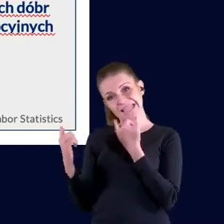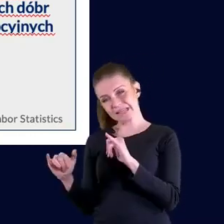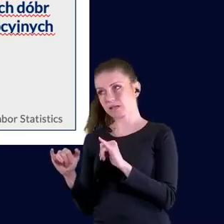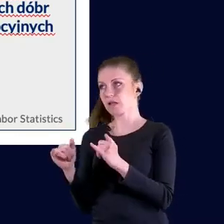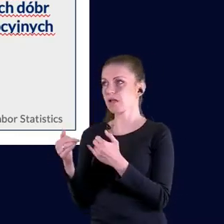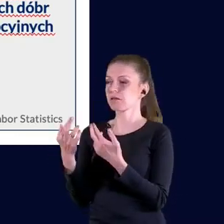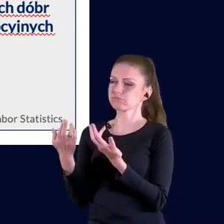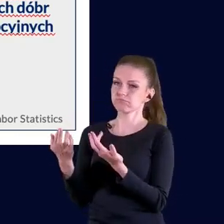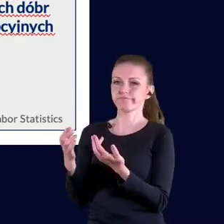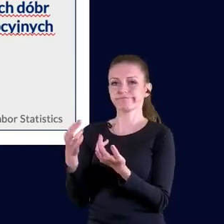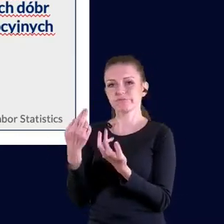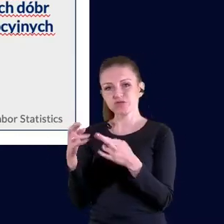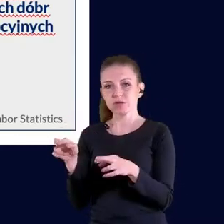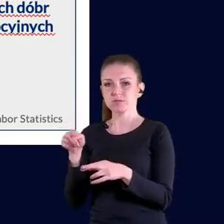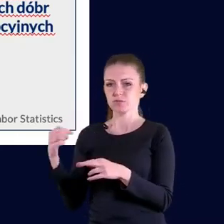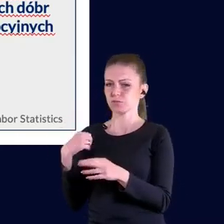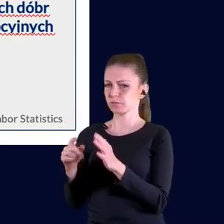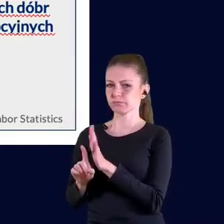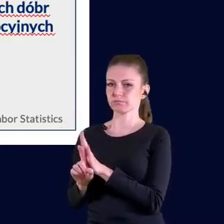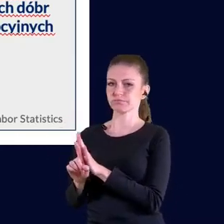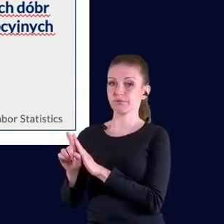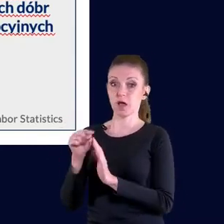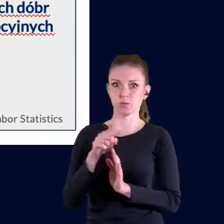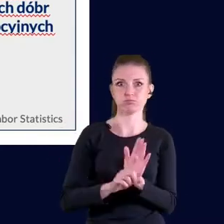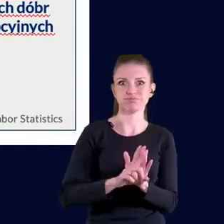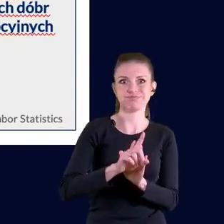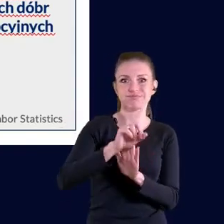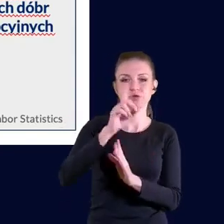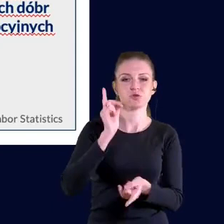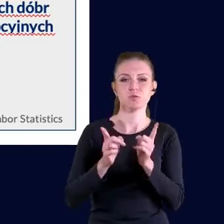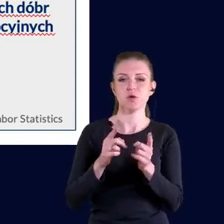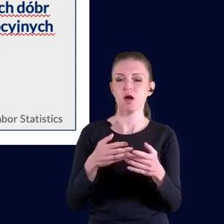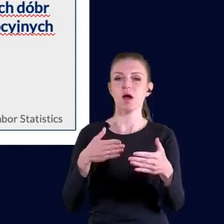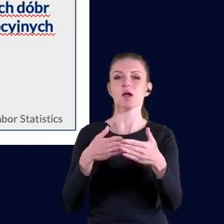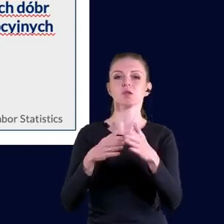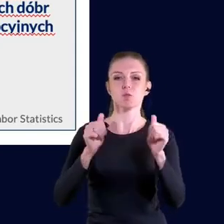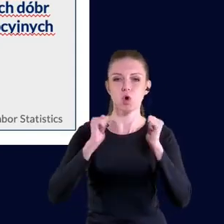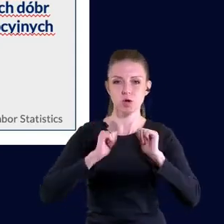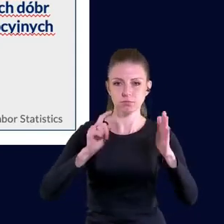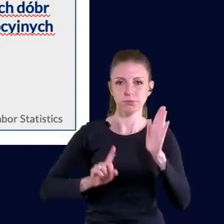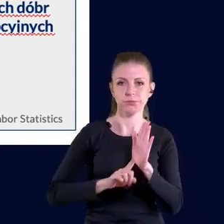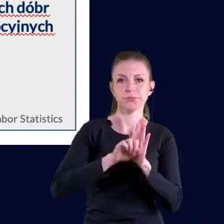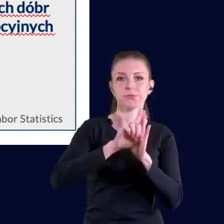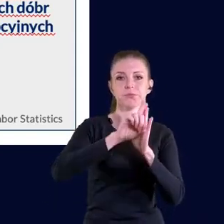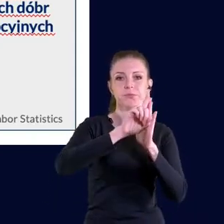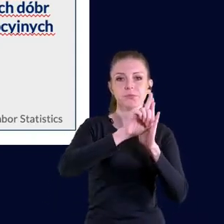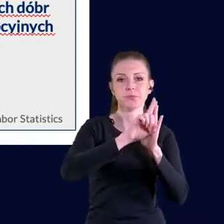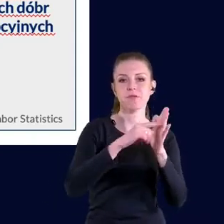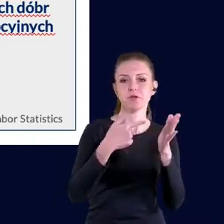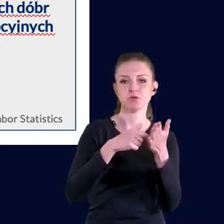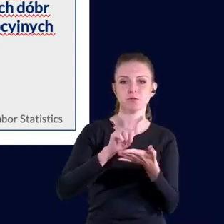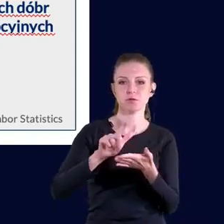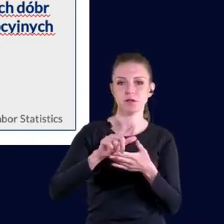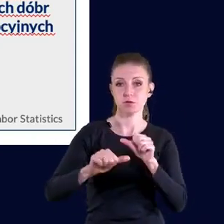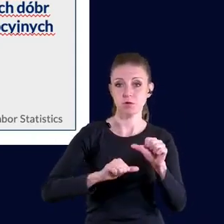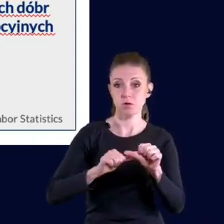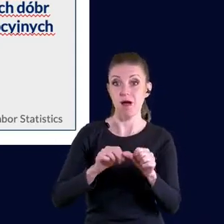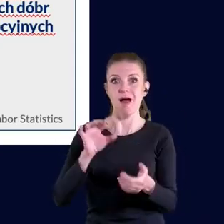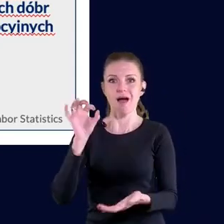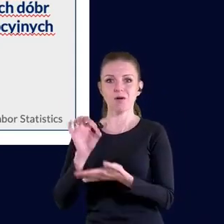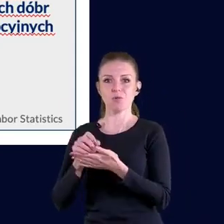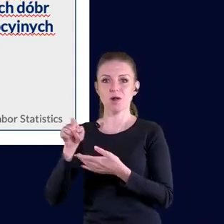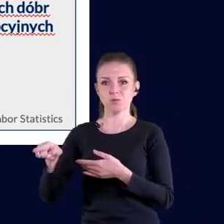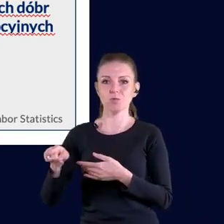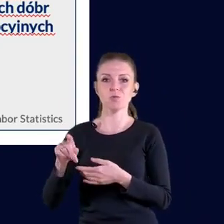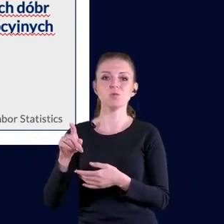konsumpcyjnych i zatrzymał się dopiero w roku 2017 zbiegło się w czasie z działalnością